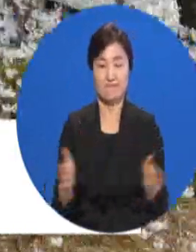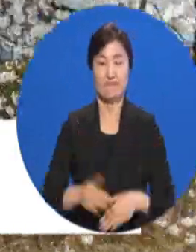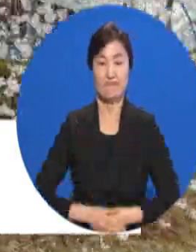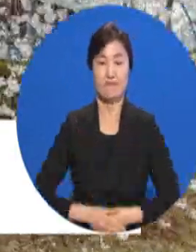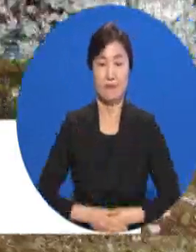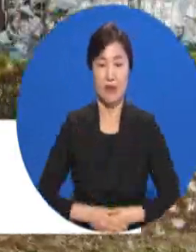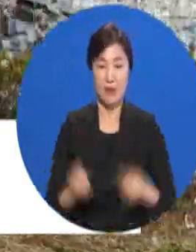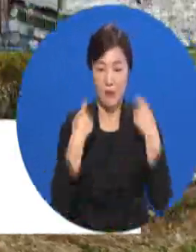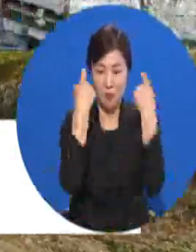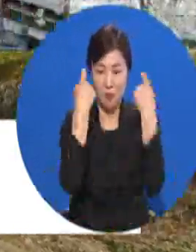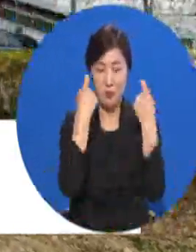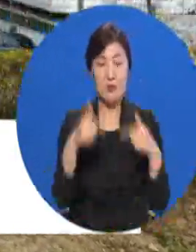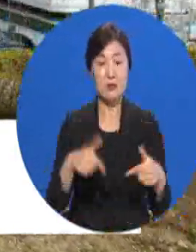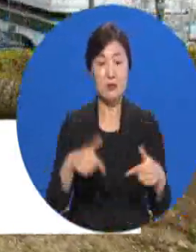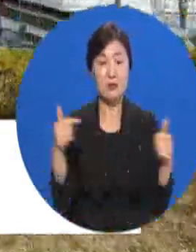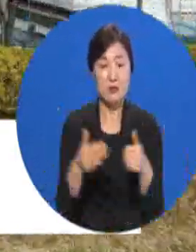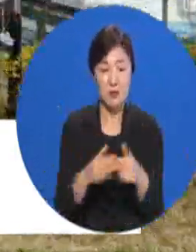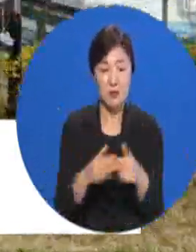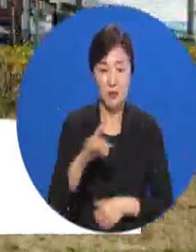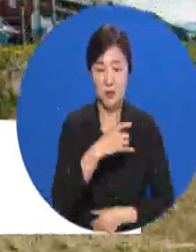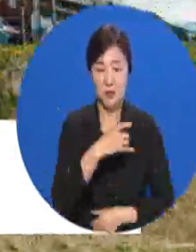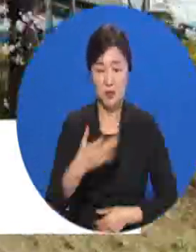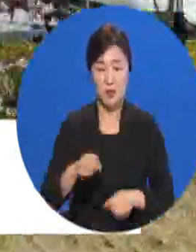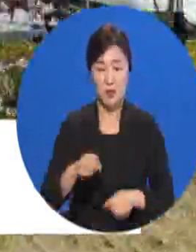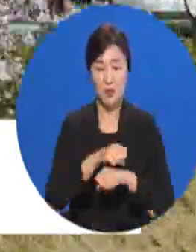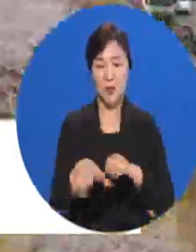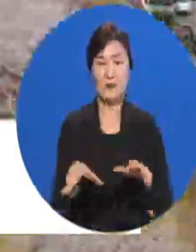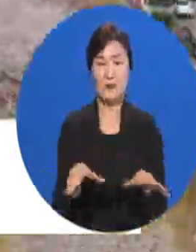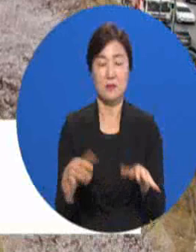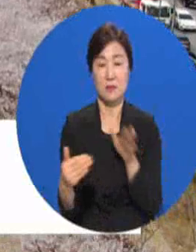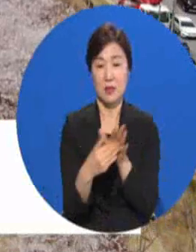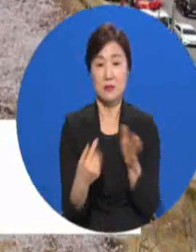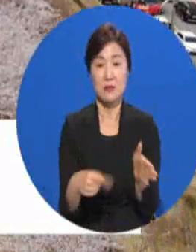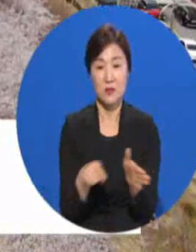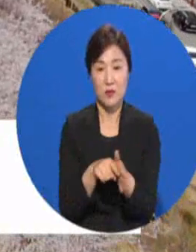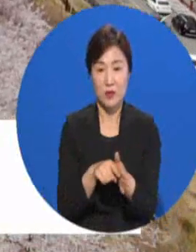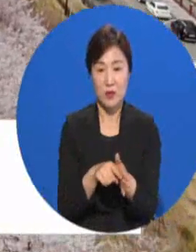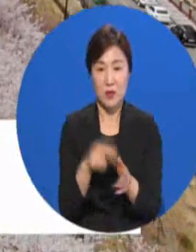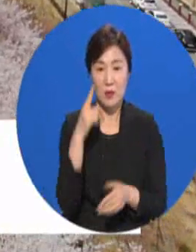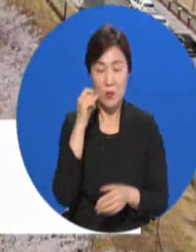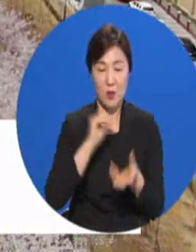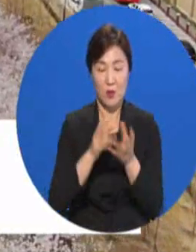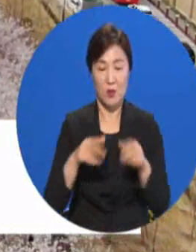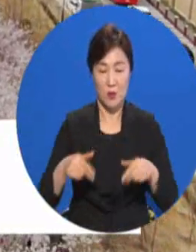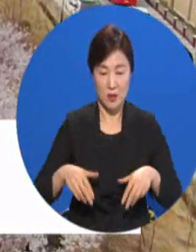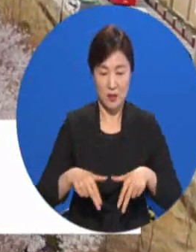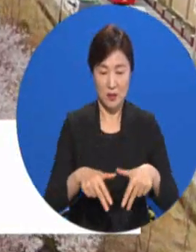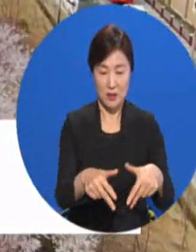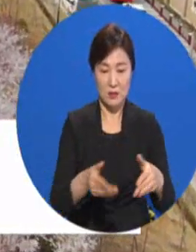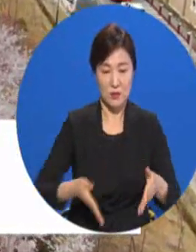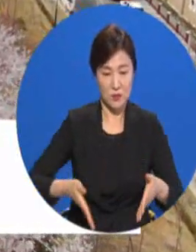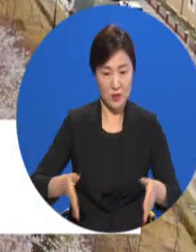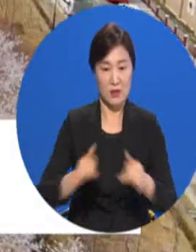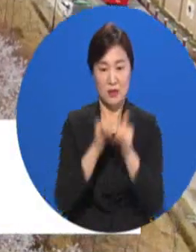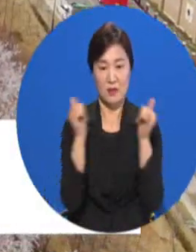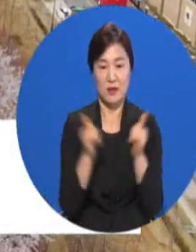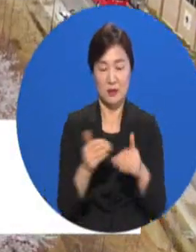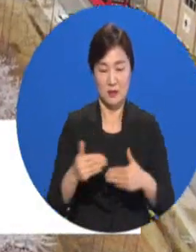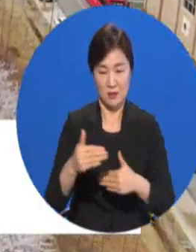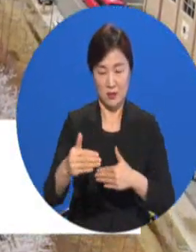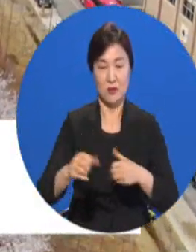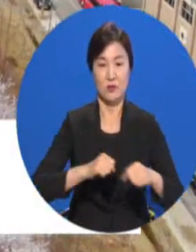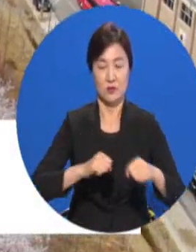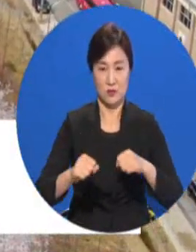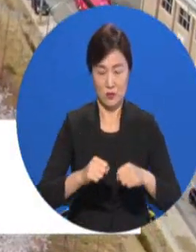나들이객이 증가함에 따라 코로나19 확산 방지를 위해 동천 벚꽃길 등지에서 사회적 거리두기 운동을 펼치고 있습니다.